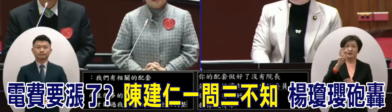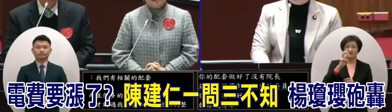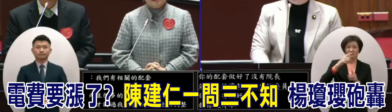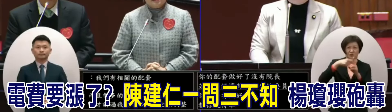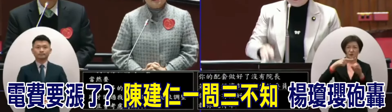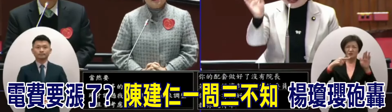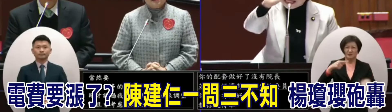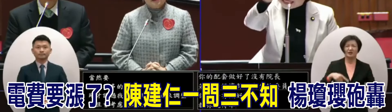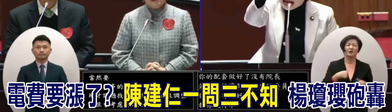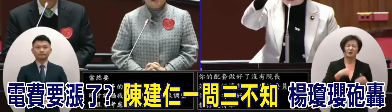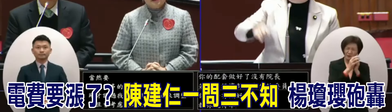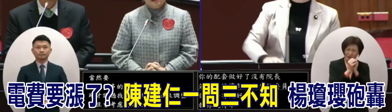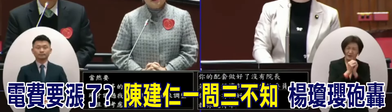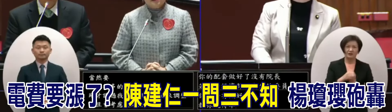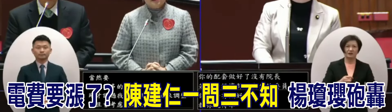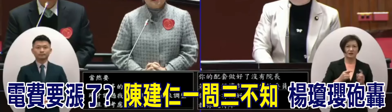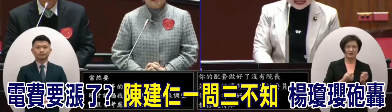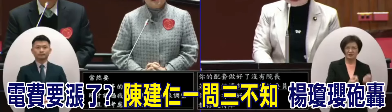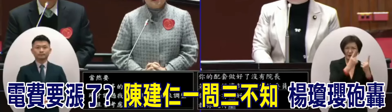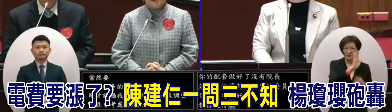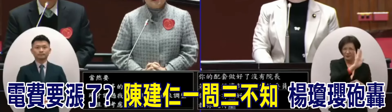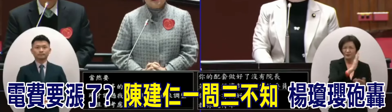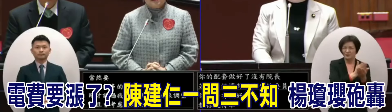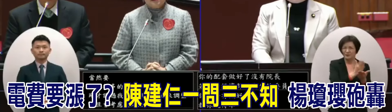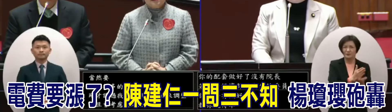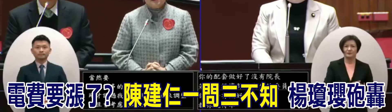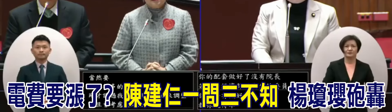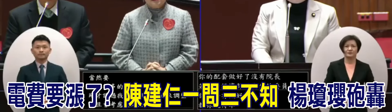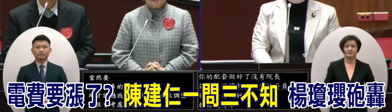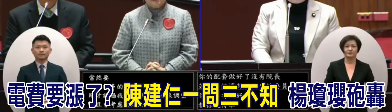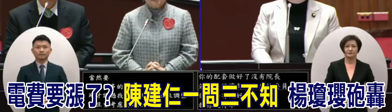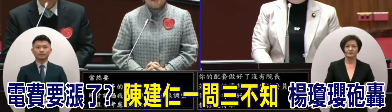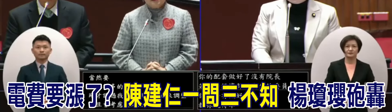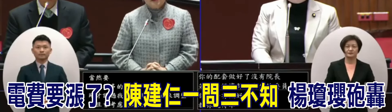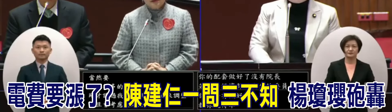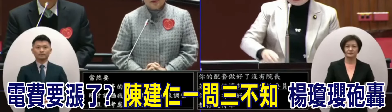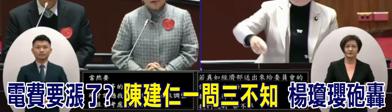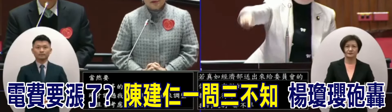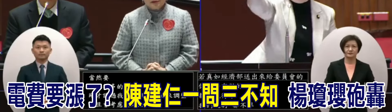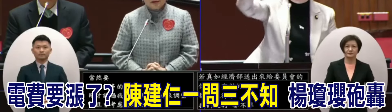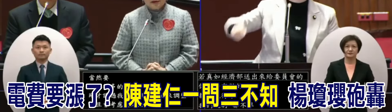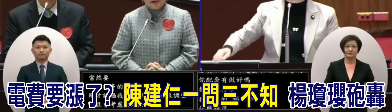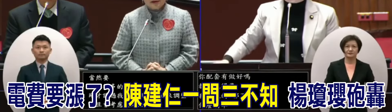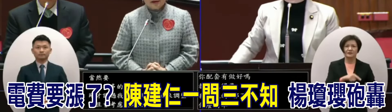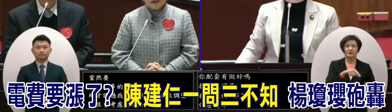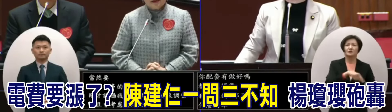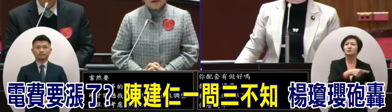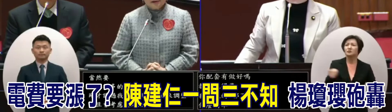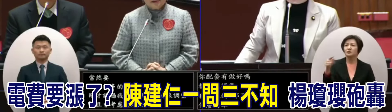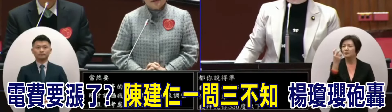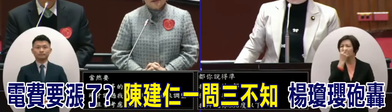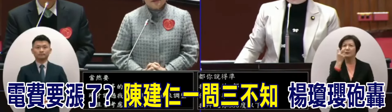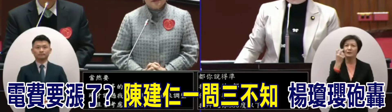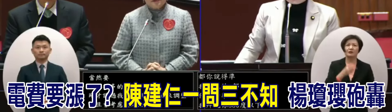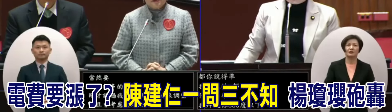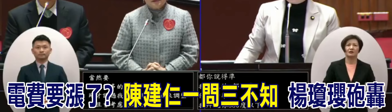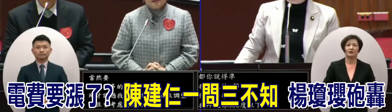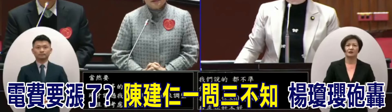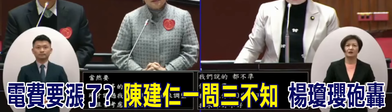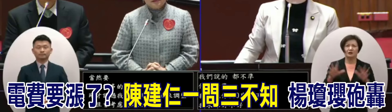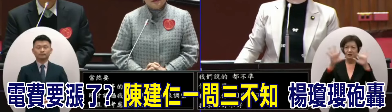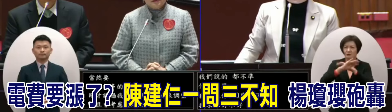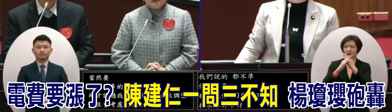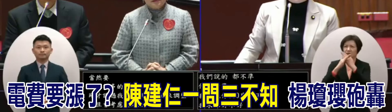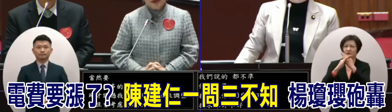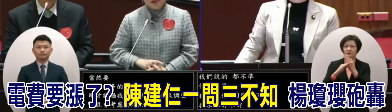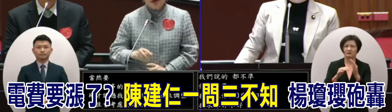好不好？不能涨，现阶段不能涨啊！你到我们夜市去看看呐、啊，有这